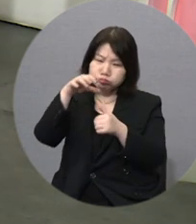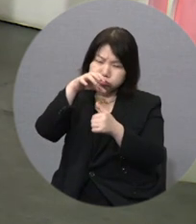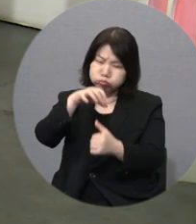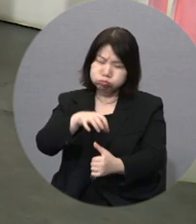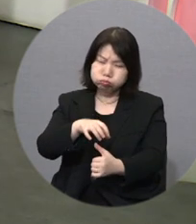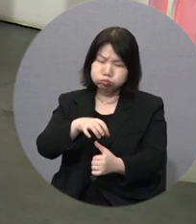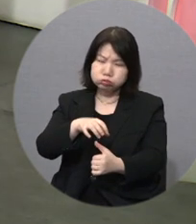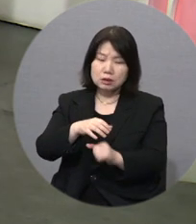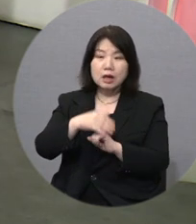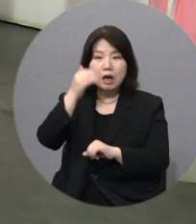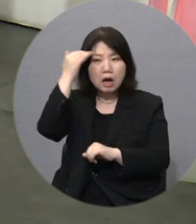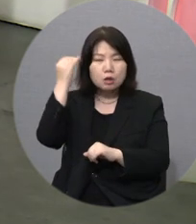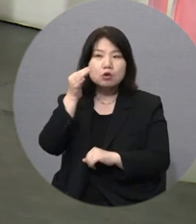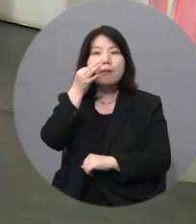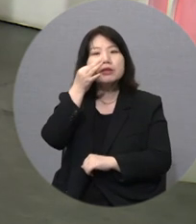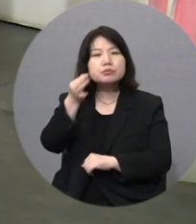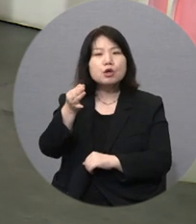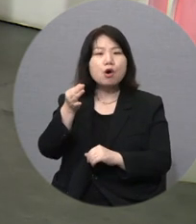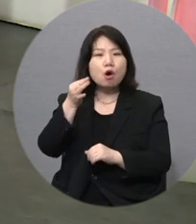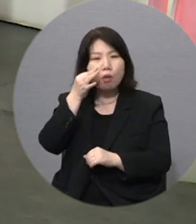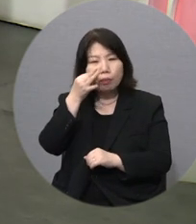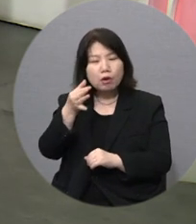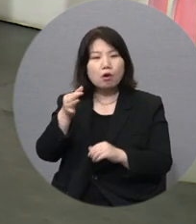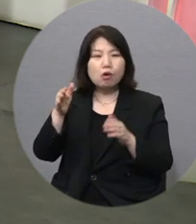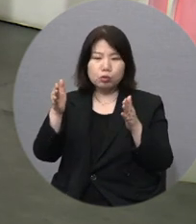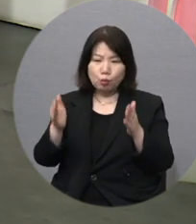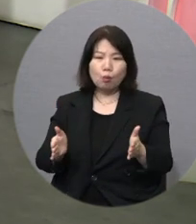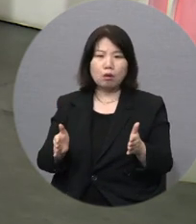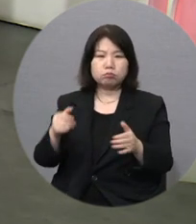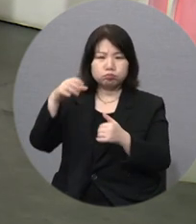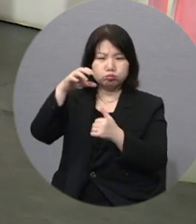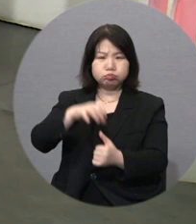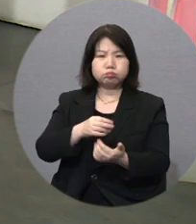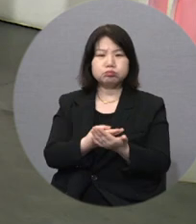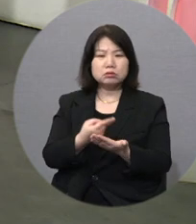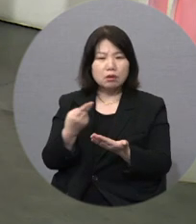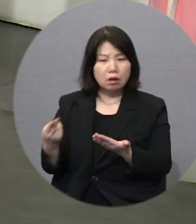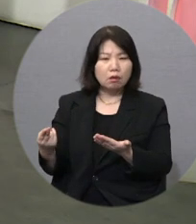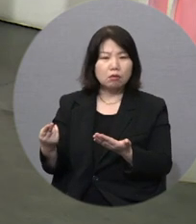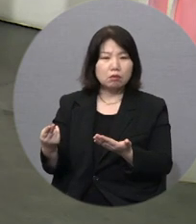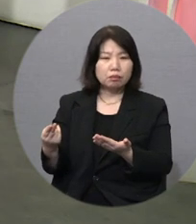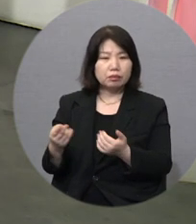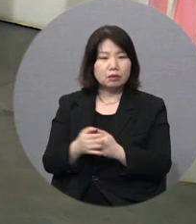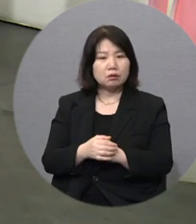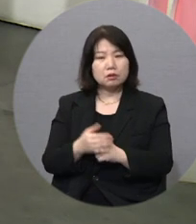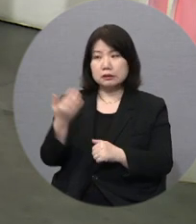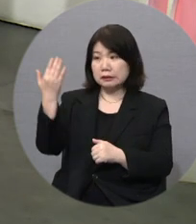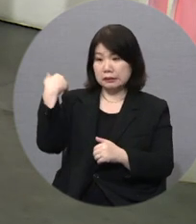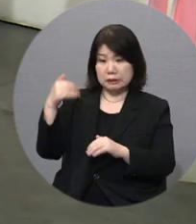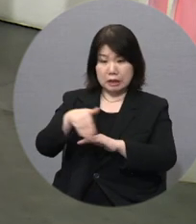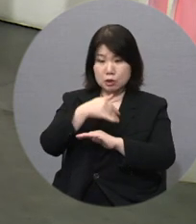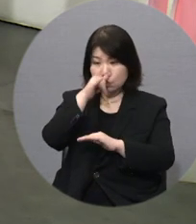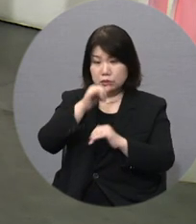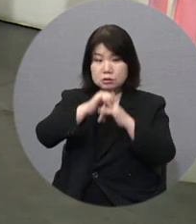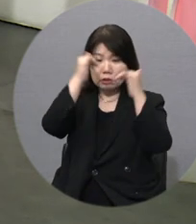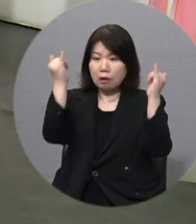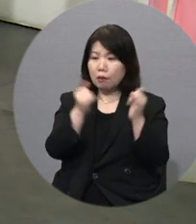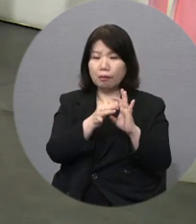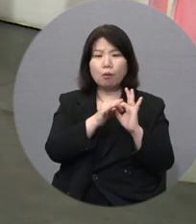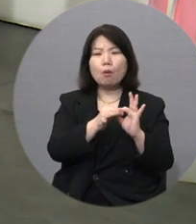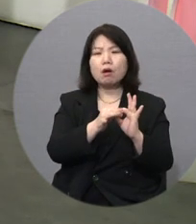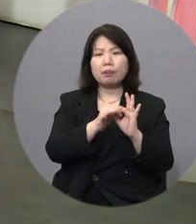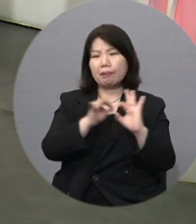같은 경우 10개월 정도 평균이 있는 거니까 10개월 뒤에 퇴원을 하면 기존에 가지고 있던 사회적 관계가 다